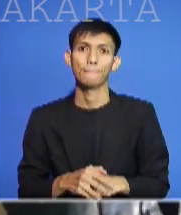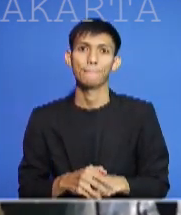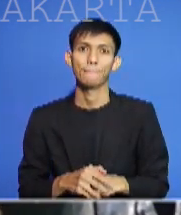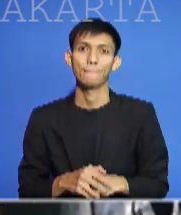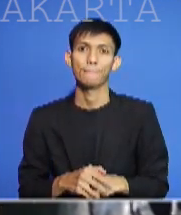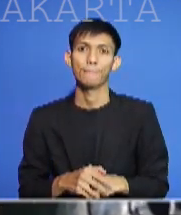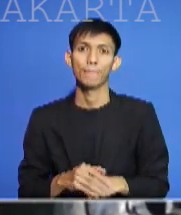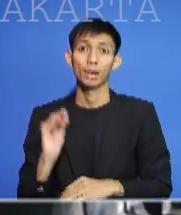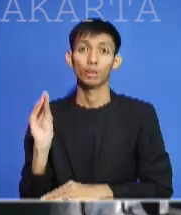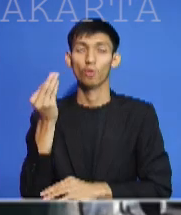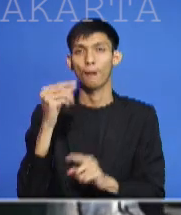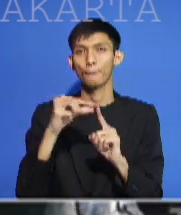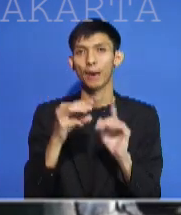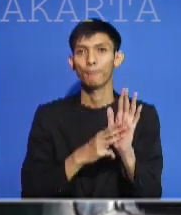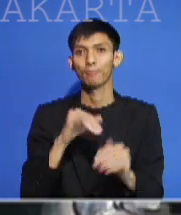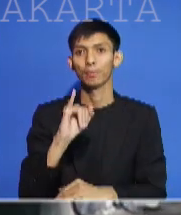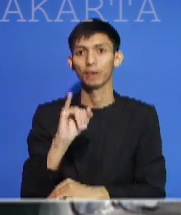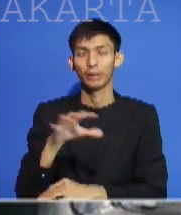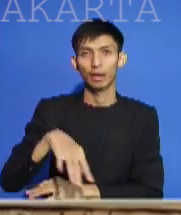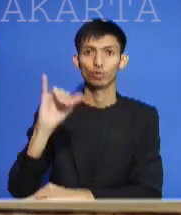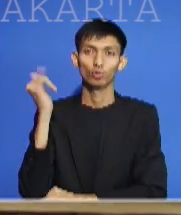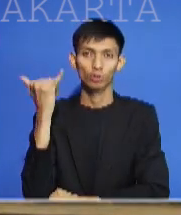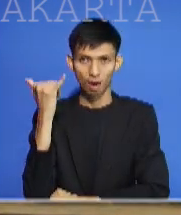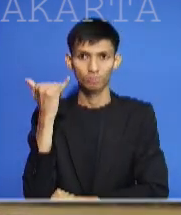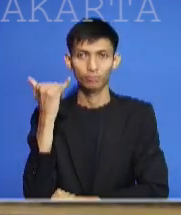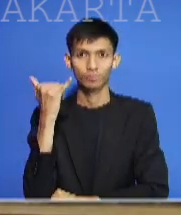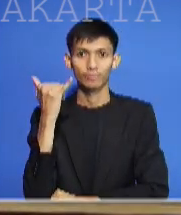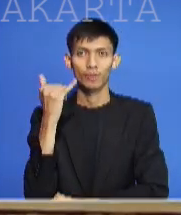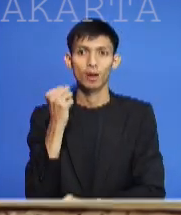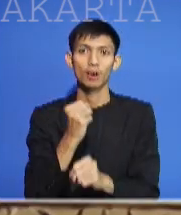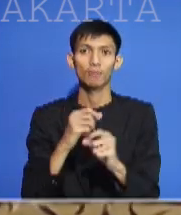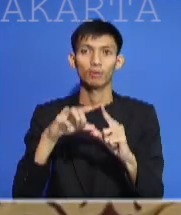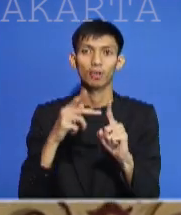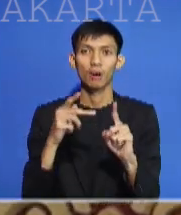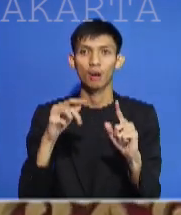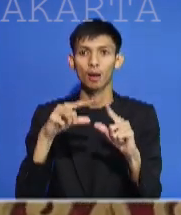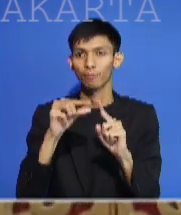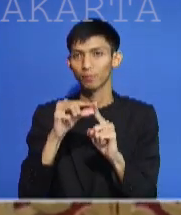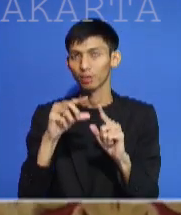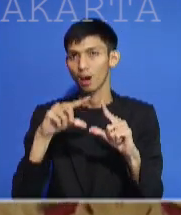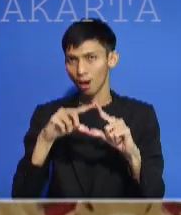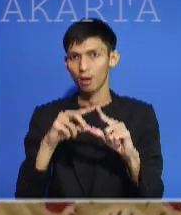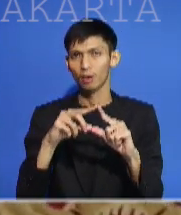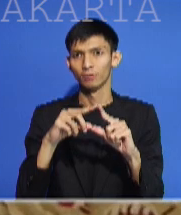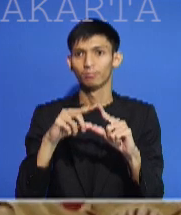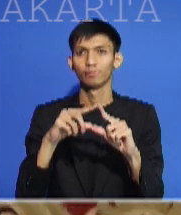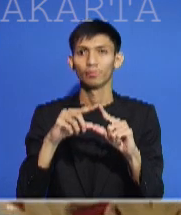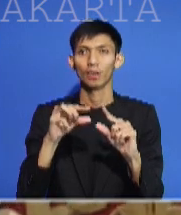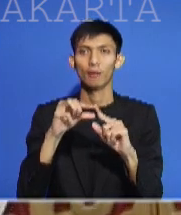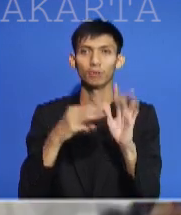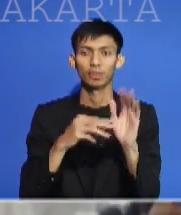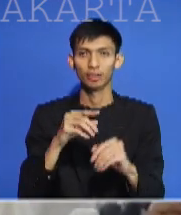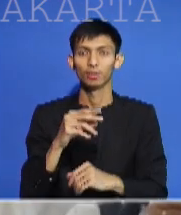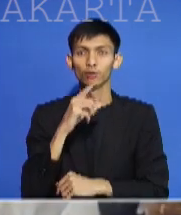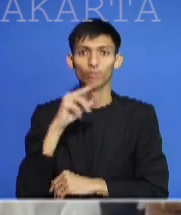Ketua Palang Merah Indonesia Daerah Istimewa Yogyakarta, GBPH Prabu Kusumo, Rabu pagi melantik dan mengambil sumpah pengurus dan